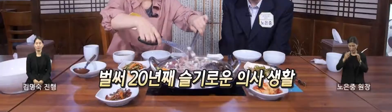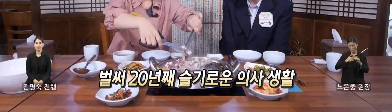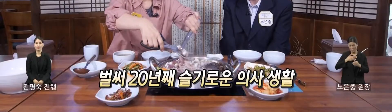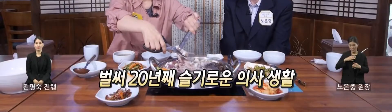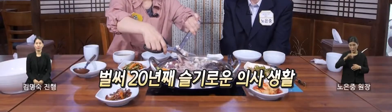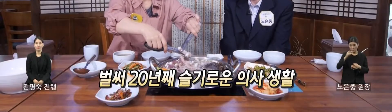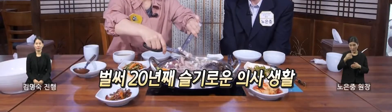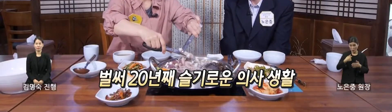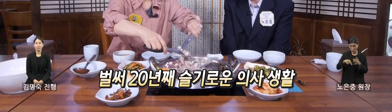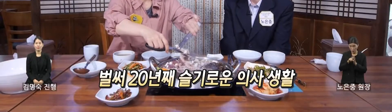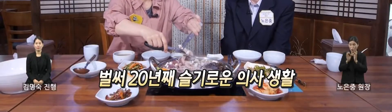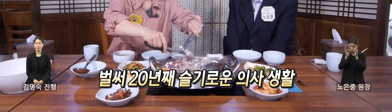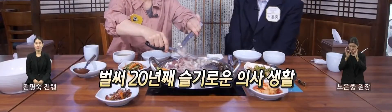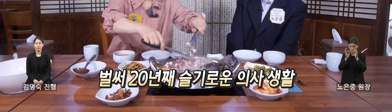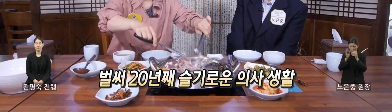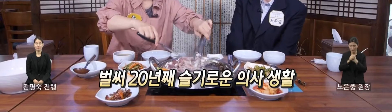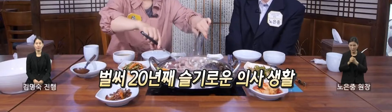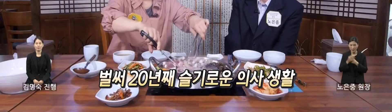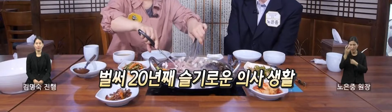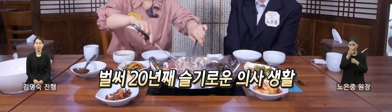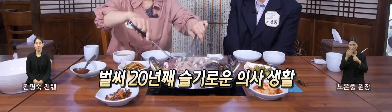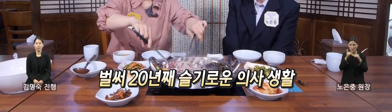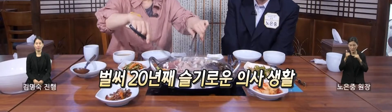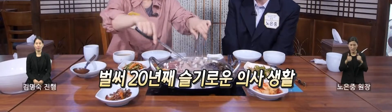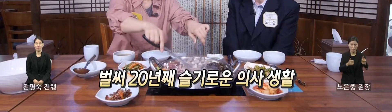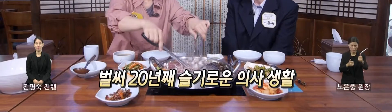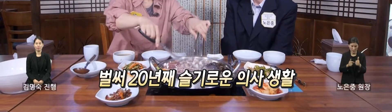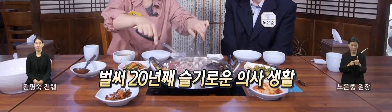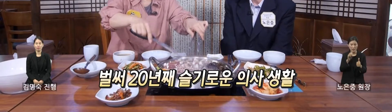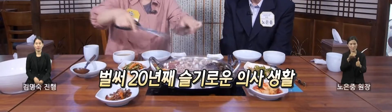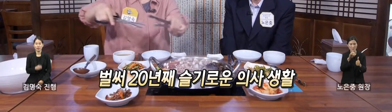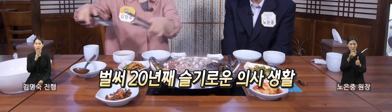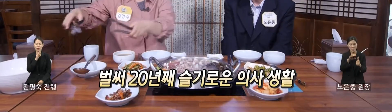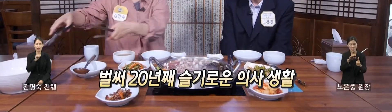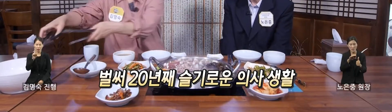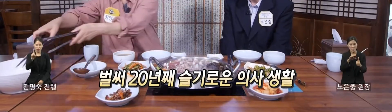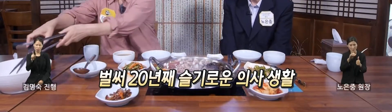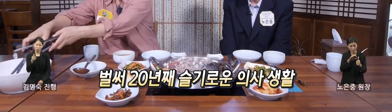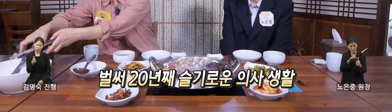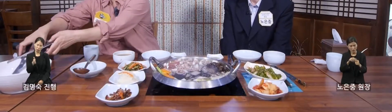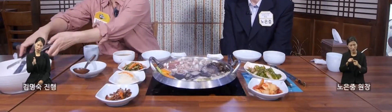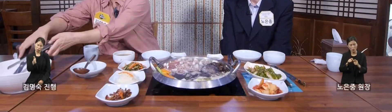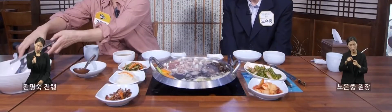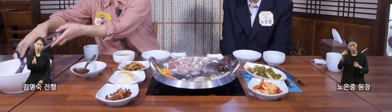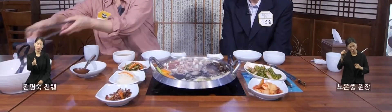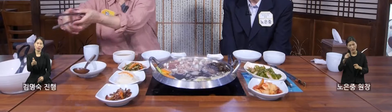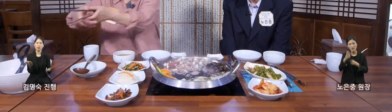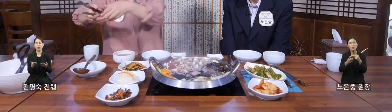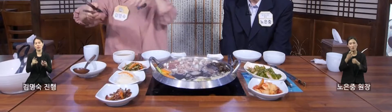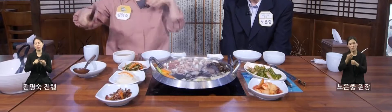저를 위해서 노력하다 보니까 20년이 되었네요. 네. 진짜 한 곳에서 이렇게 네. 오래 계시는 게